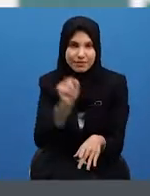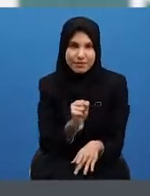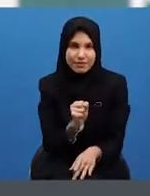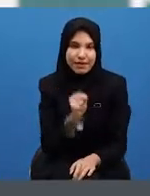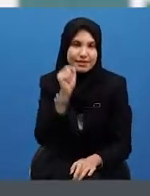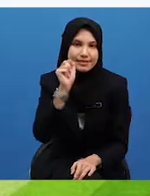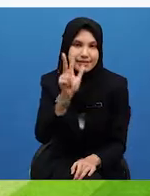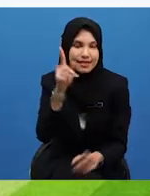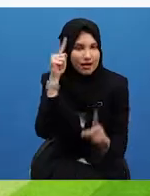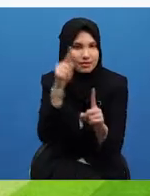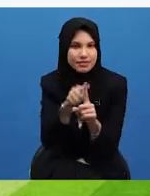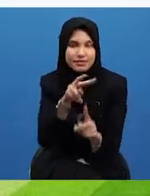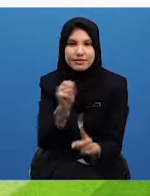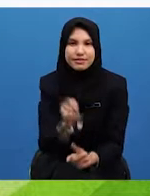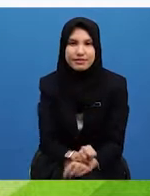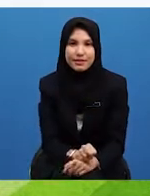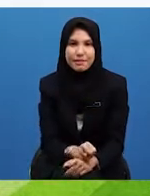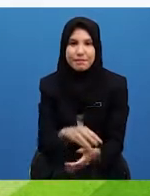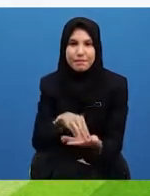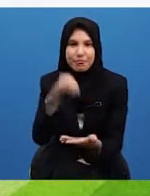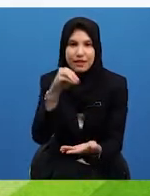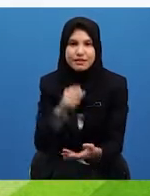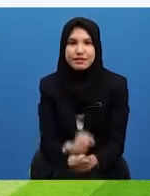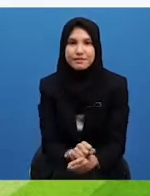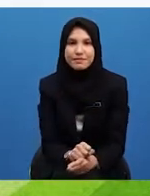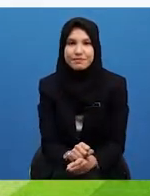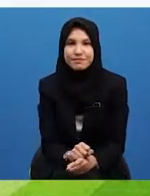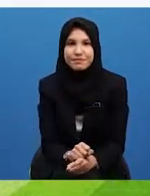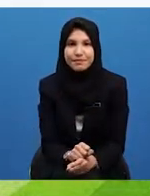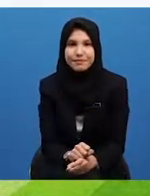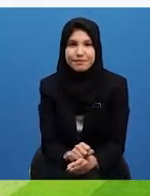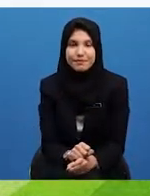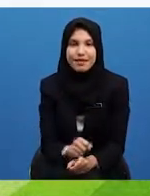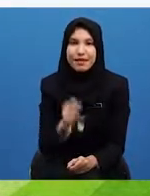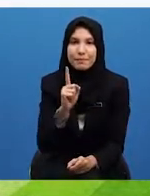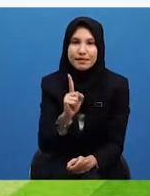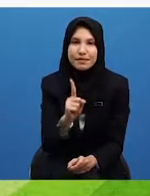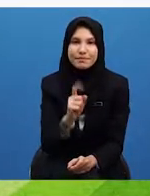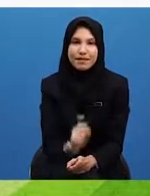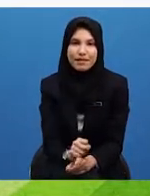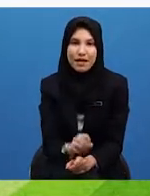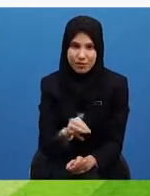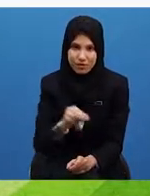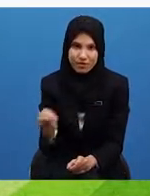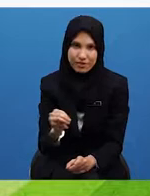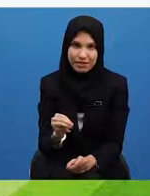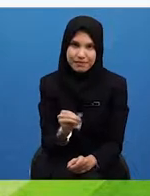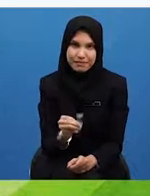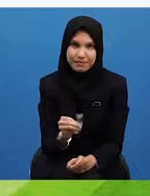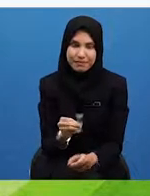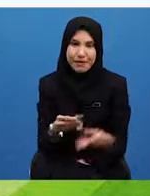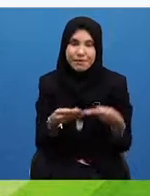objektif pembelajaran yaitu pertama murid boleh